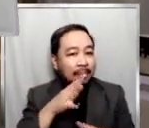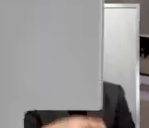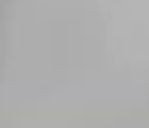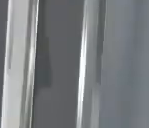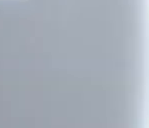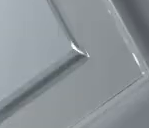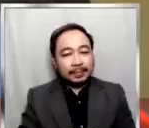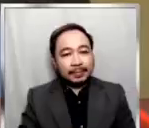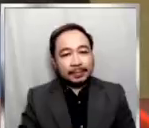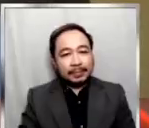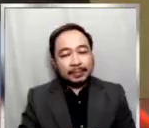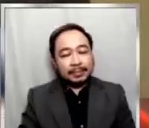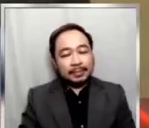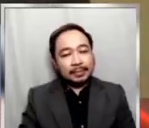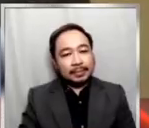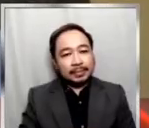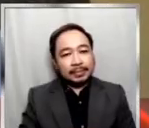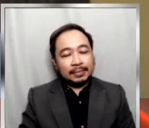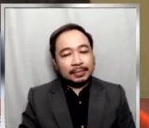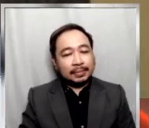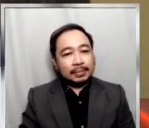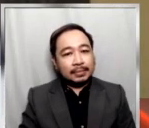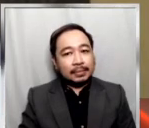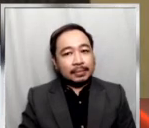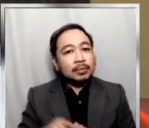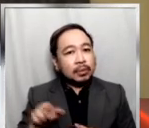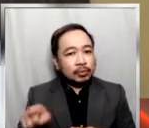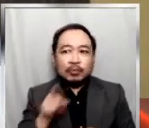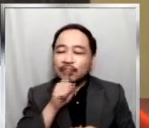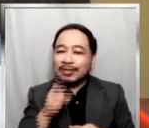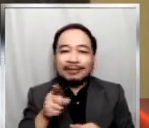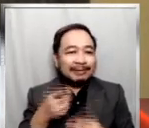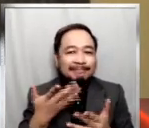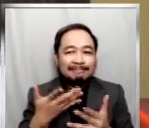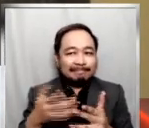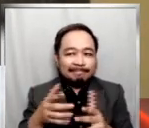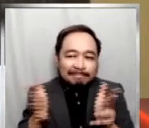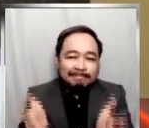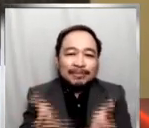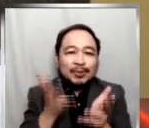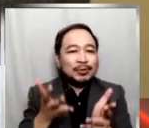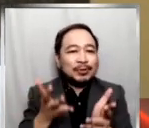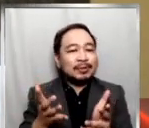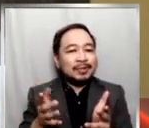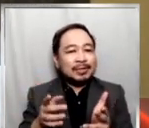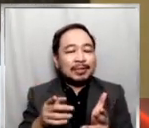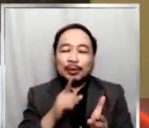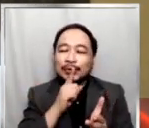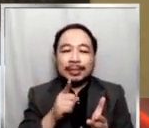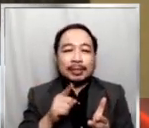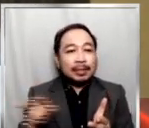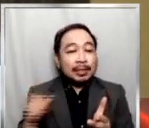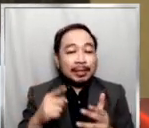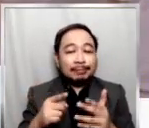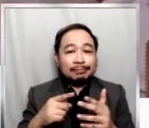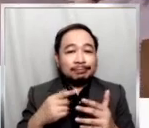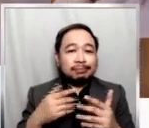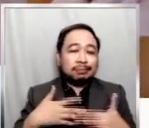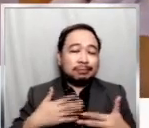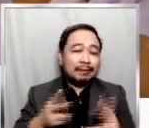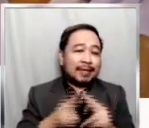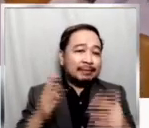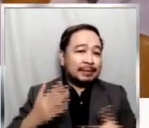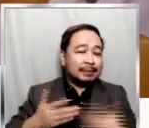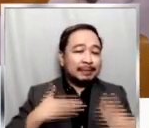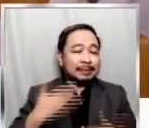Carambel. Ipupush ka niya talaga sa limits mo. Super! Naiyak sa tuwa ang aktres na si Rita Daniela nang